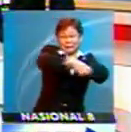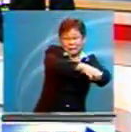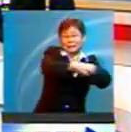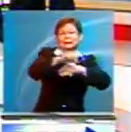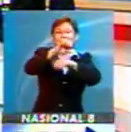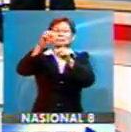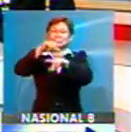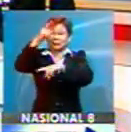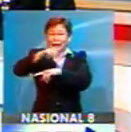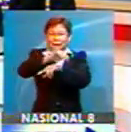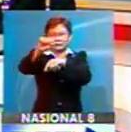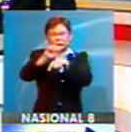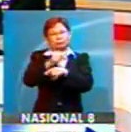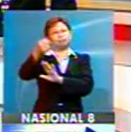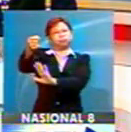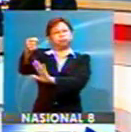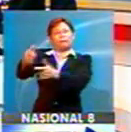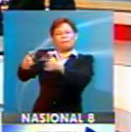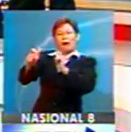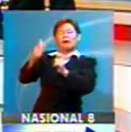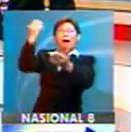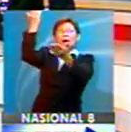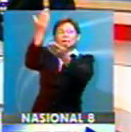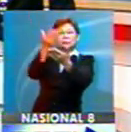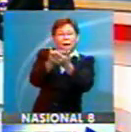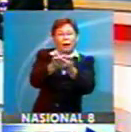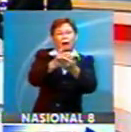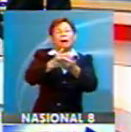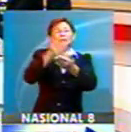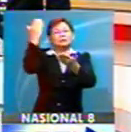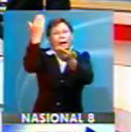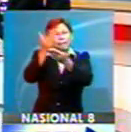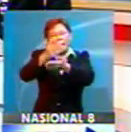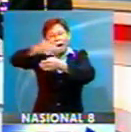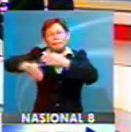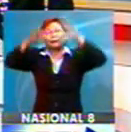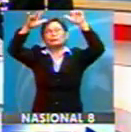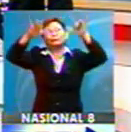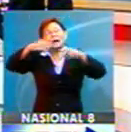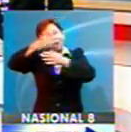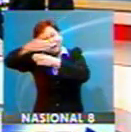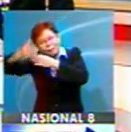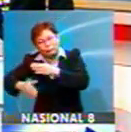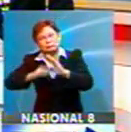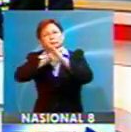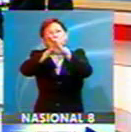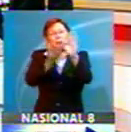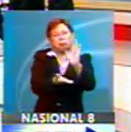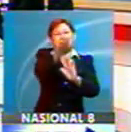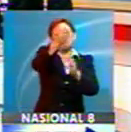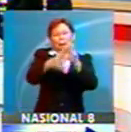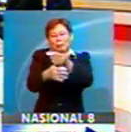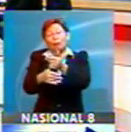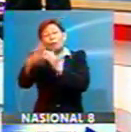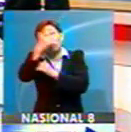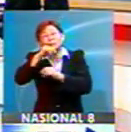dan Singapura dibekukan serta-merta sehingga berakhirnya musim tengkujuh. Langkah itu diambil bagi mengekang kenaikan harga ikan